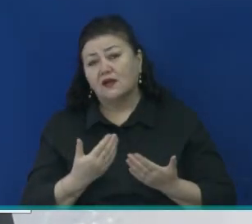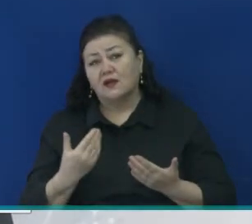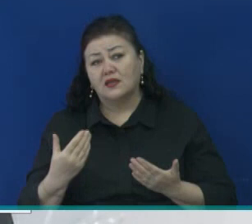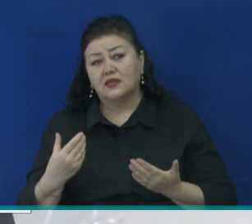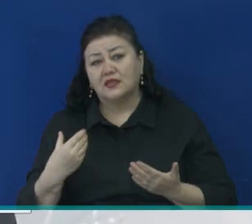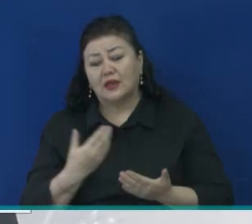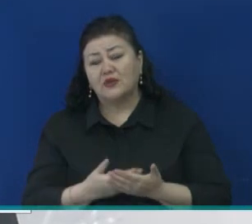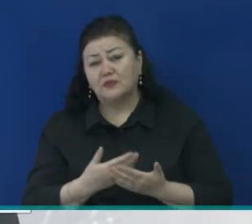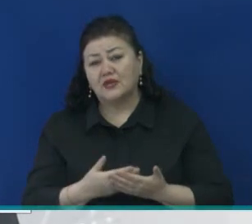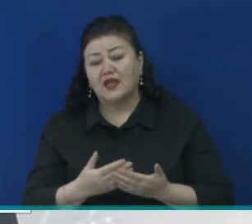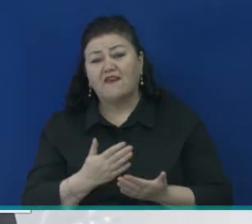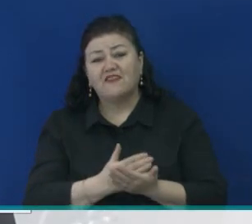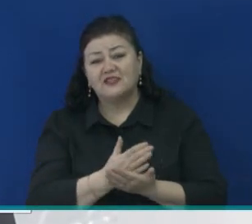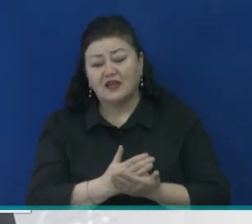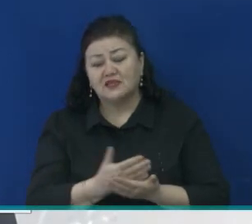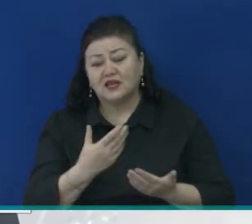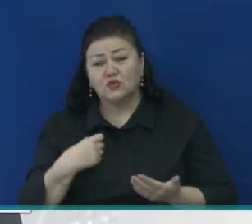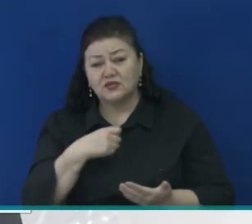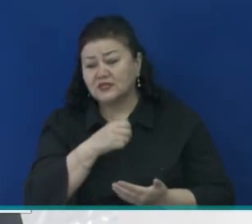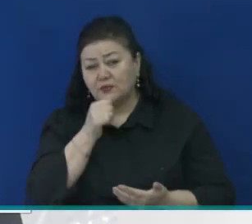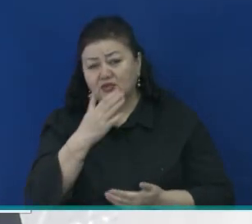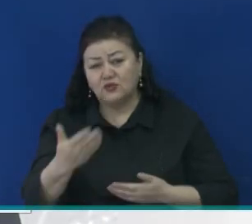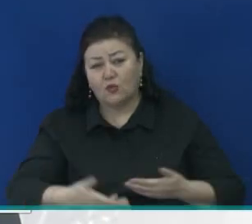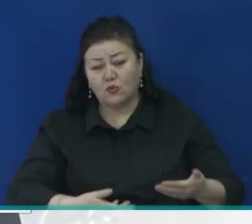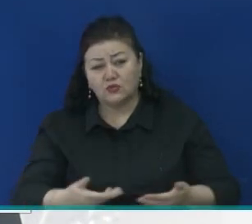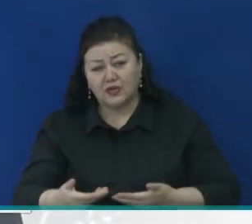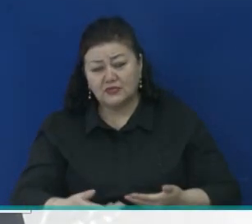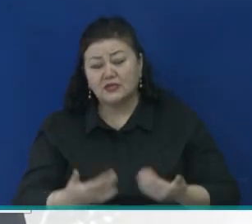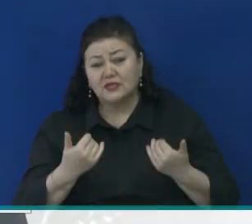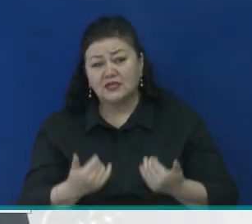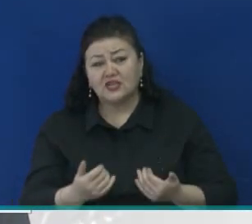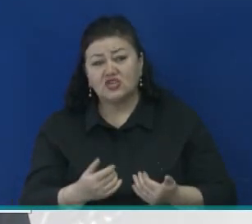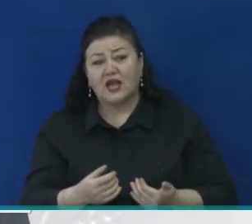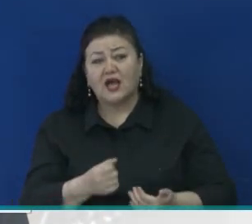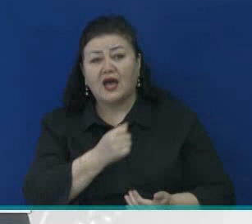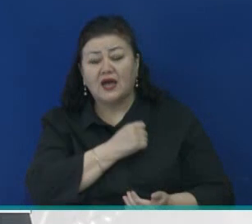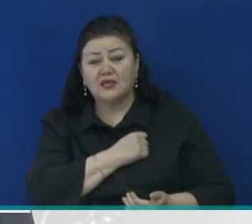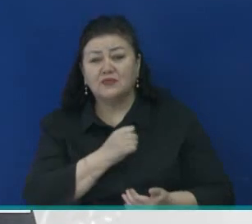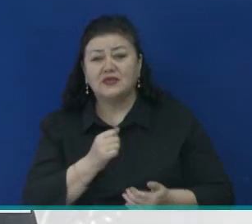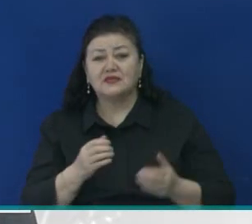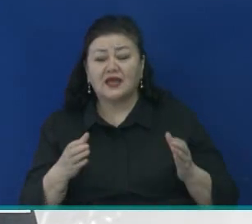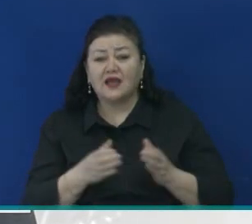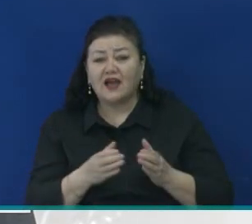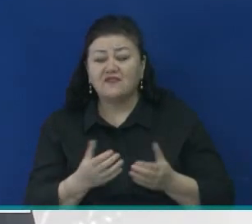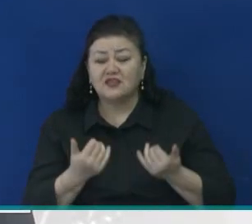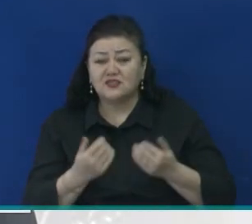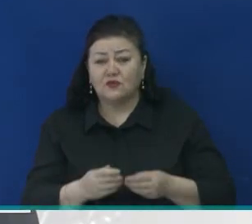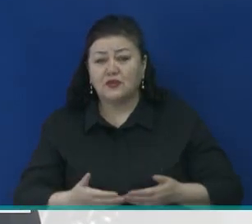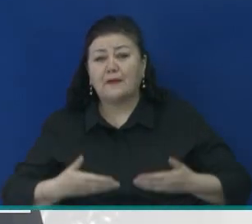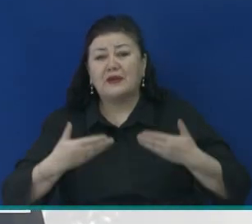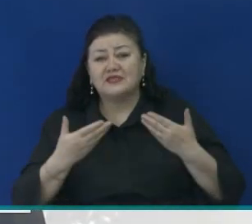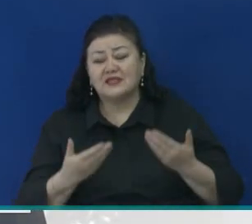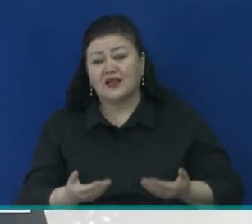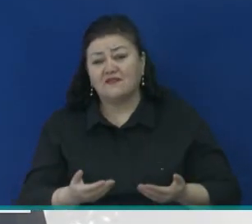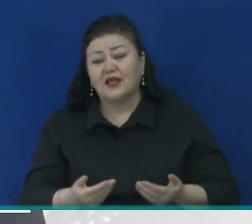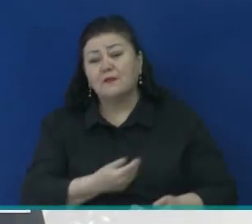еңбек ардагерлері мен Ұлы Отан соғысының барлық ардагерлеріне біздің әскери кафедраның қызметкерлері барып, осы айтулы күндермен құттықтап,